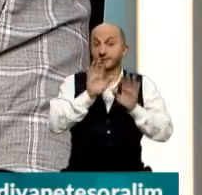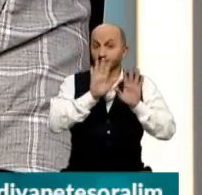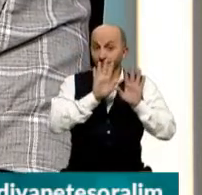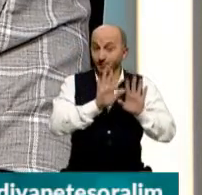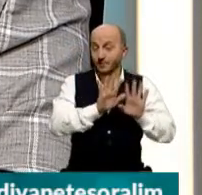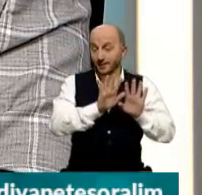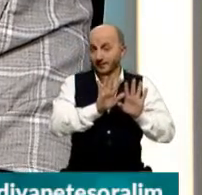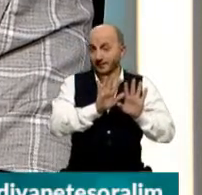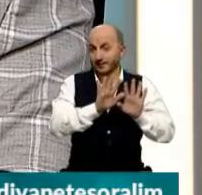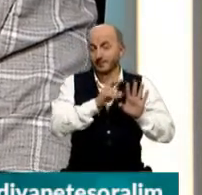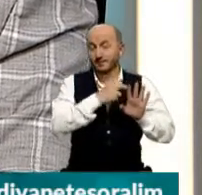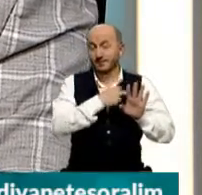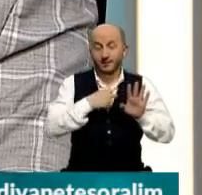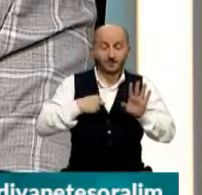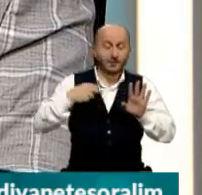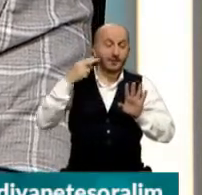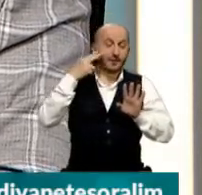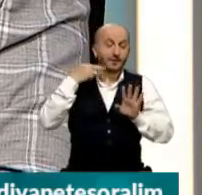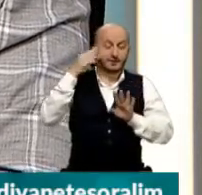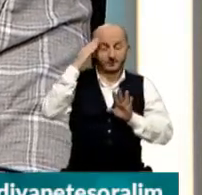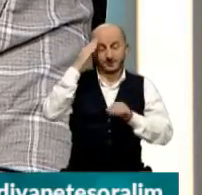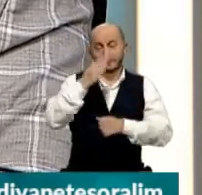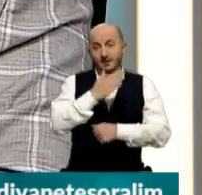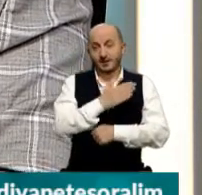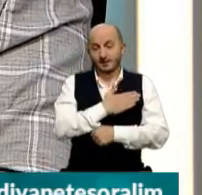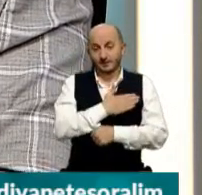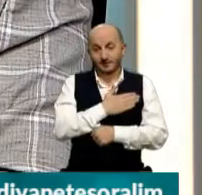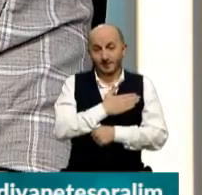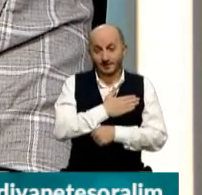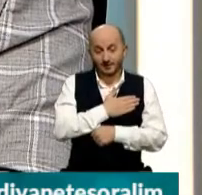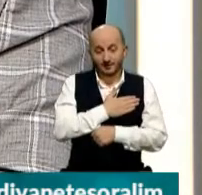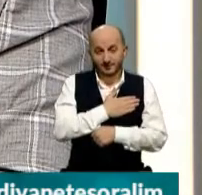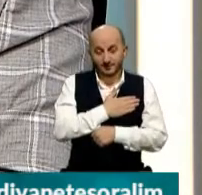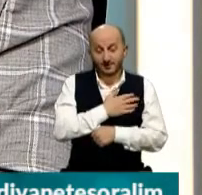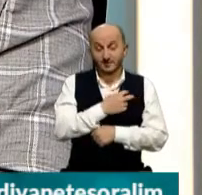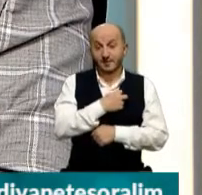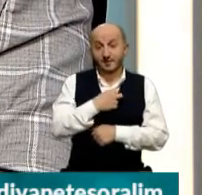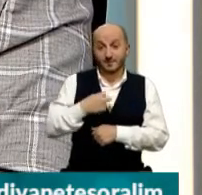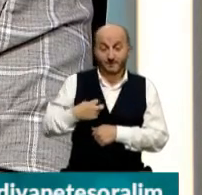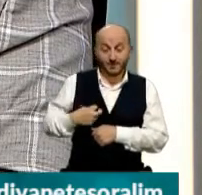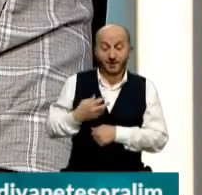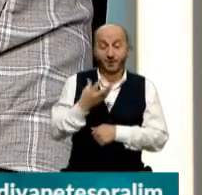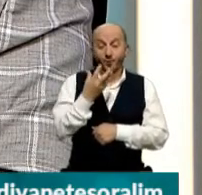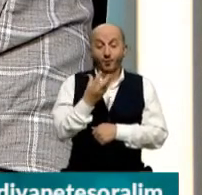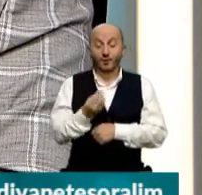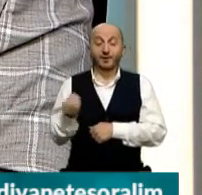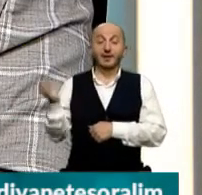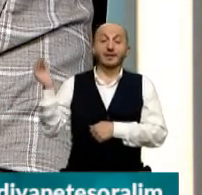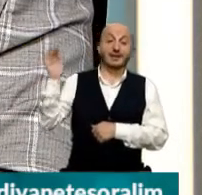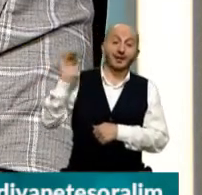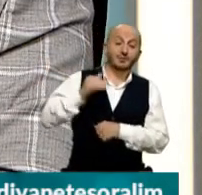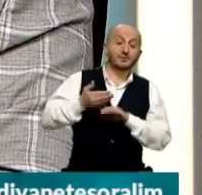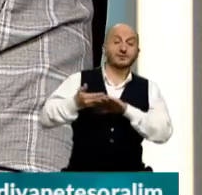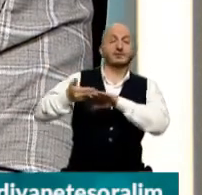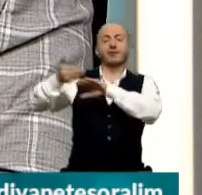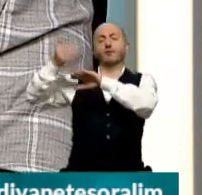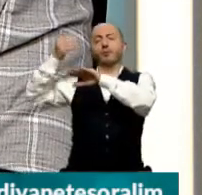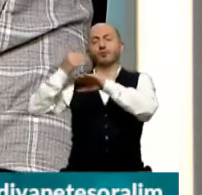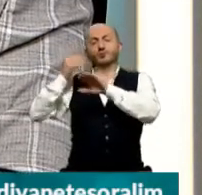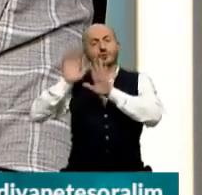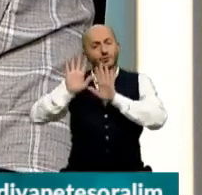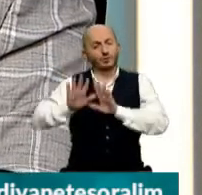durumlarıyla Peygamber Efendimiz sallallahu aleyhi ve sellemin peygamber olarak gelmesinden önceki durumlar